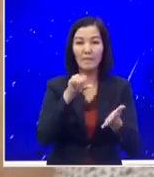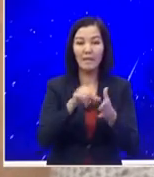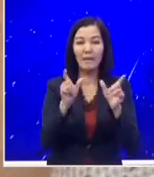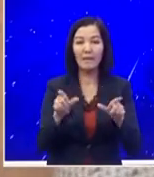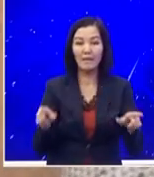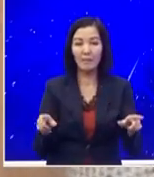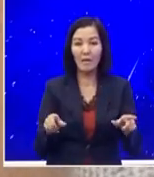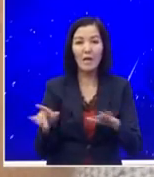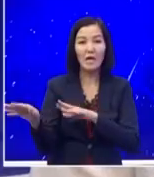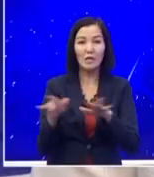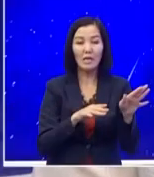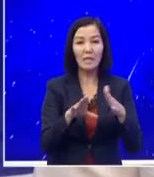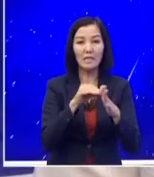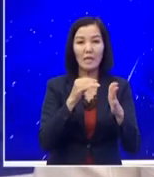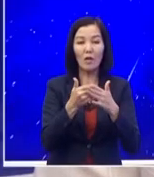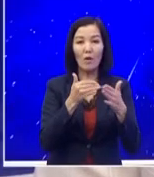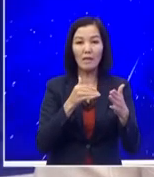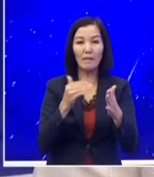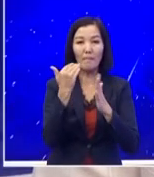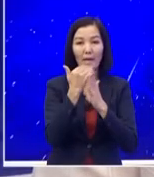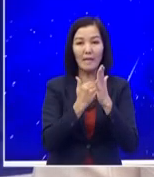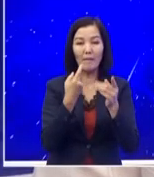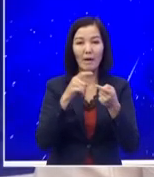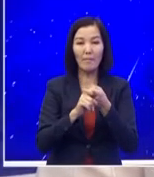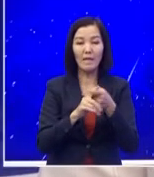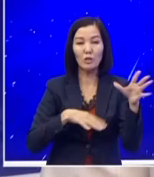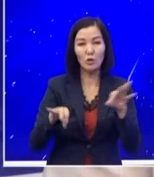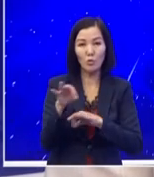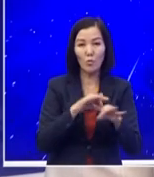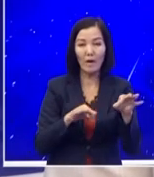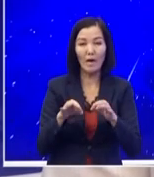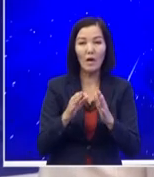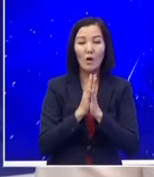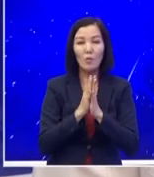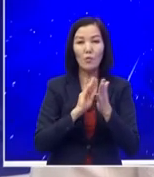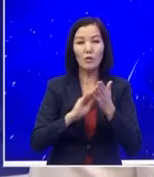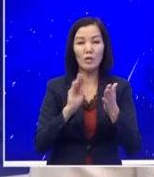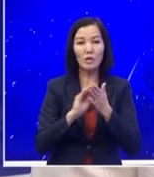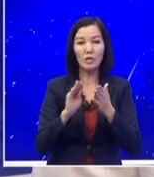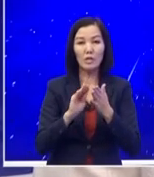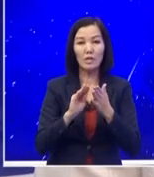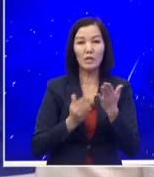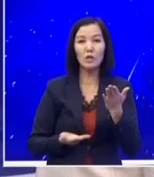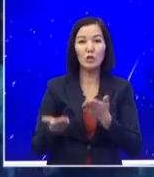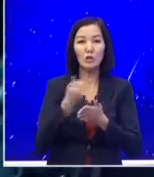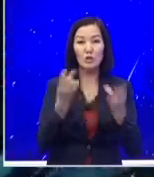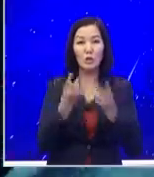Бұл шараның мақсаты сайлауалды бағдарламаға байланысты, жобасына байланысты өтініштер менен аманаттар жинау